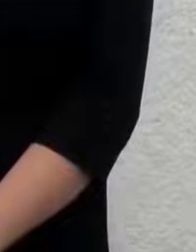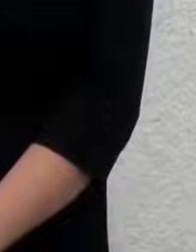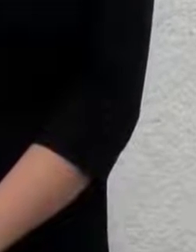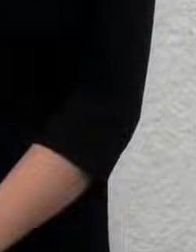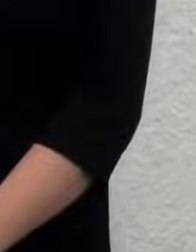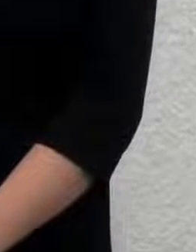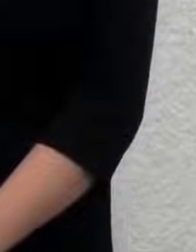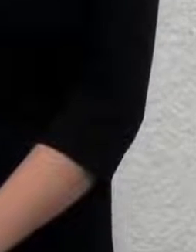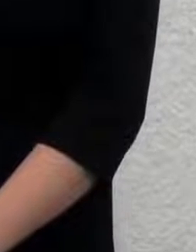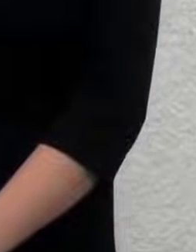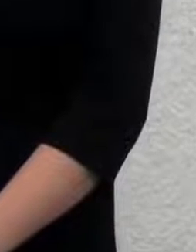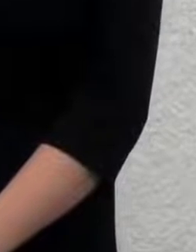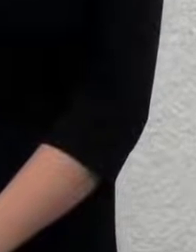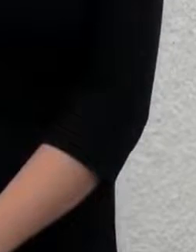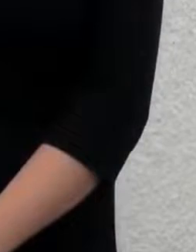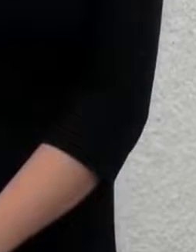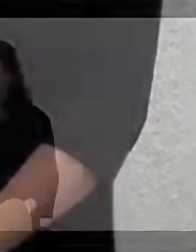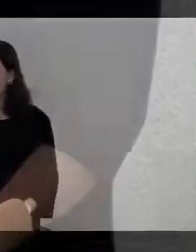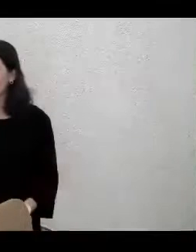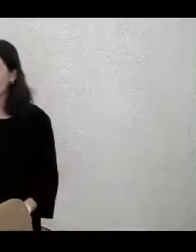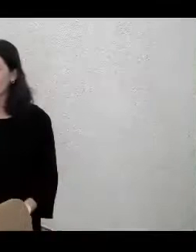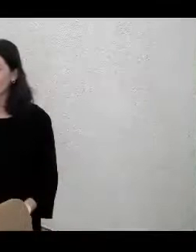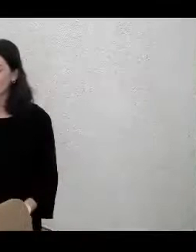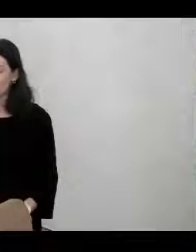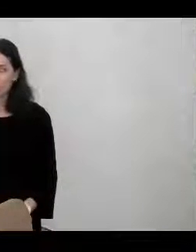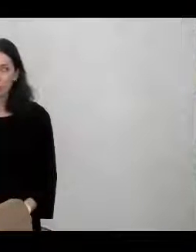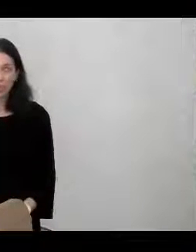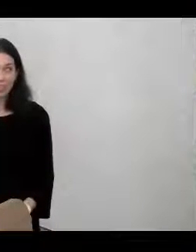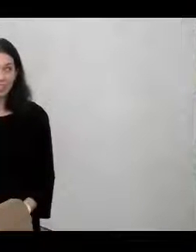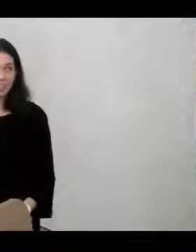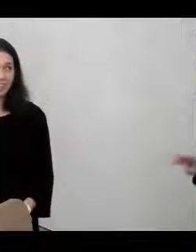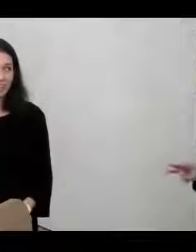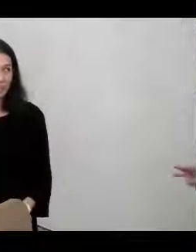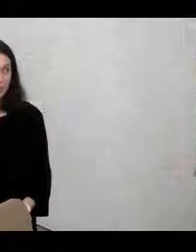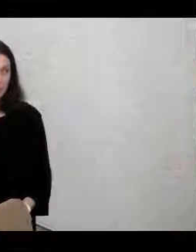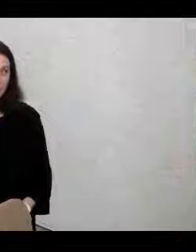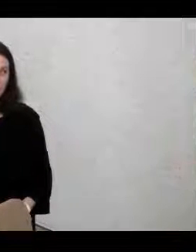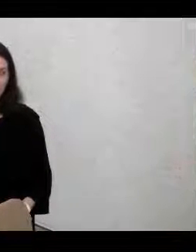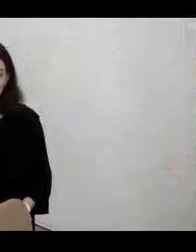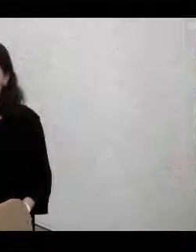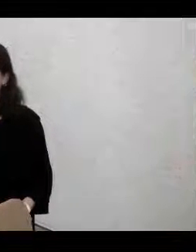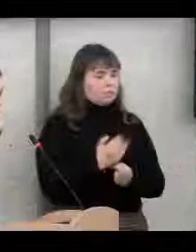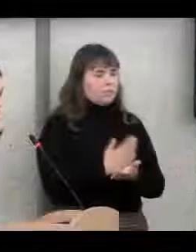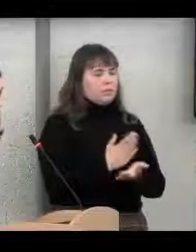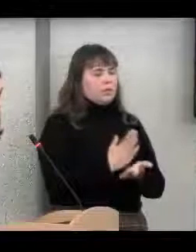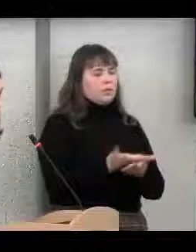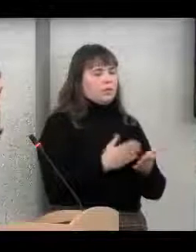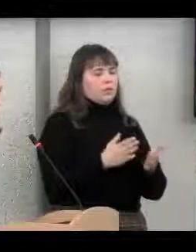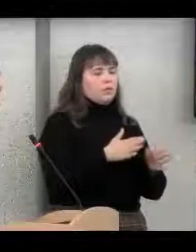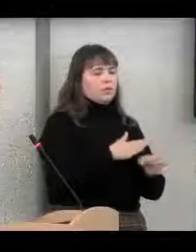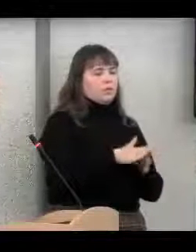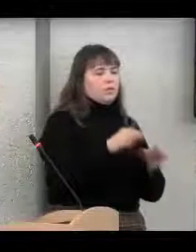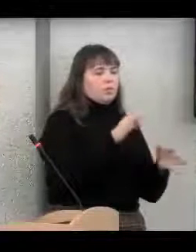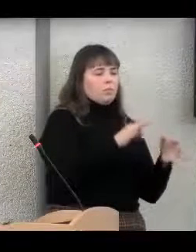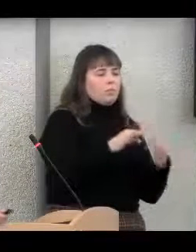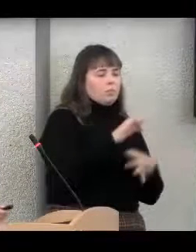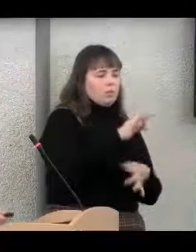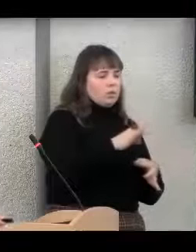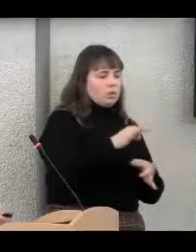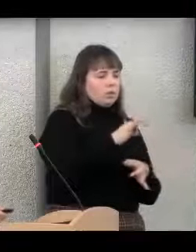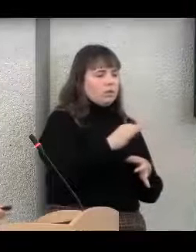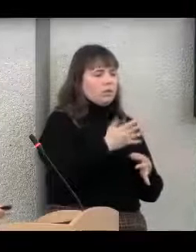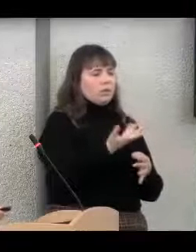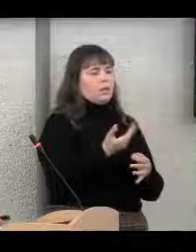dirbame Žemės ūkio ministerijoje, kurioje ir vykdėme Kurk Lietuvai projektą Anglies taupymo ūkininkavimo potencialo vertinimas Lietuvoje.